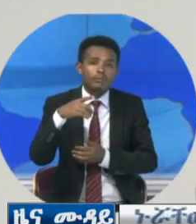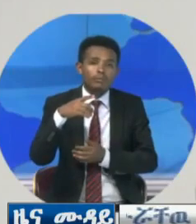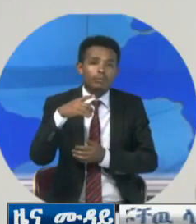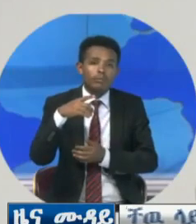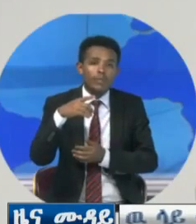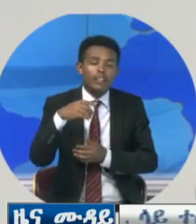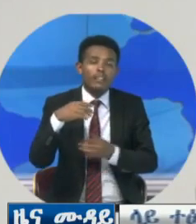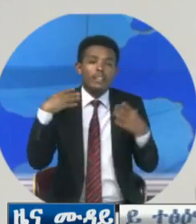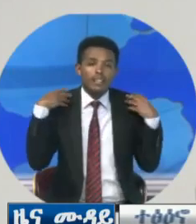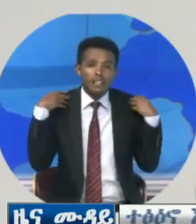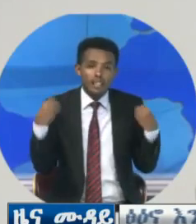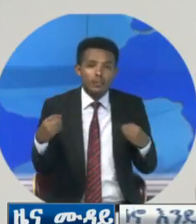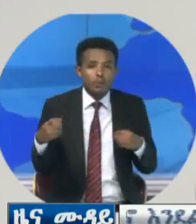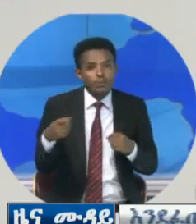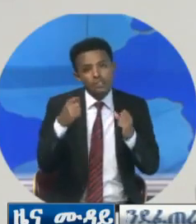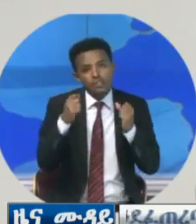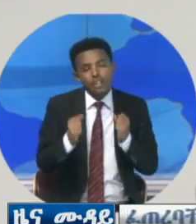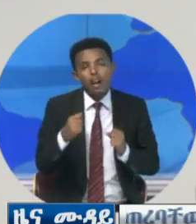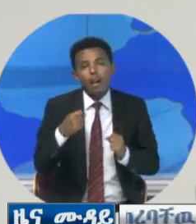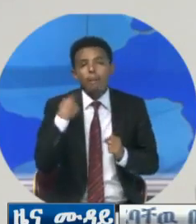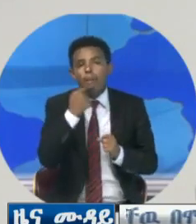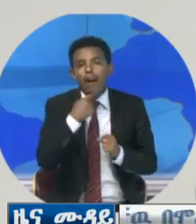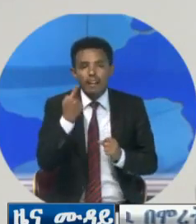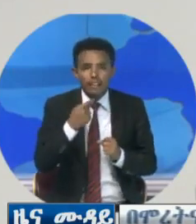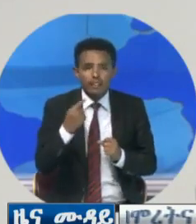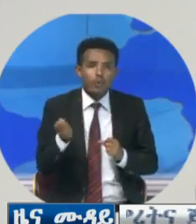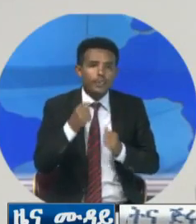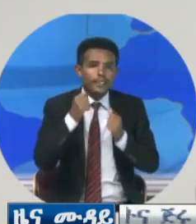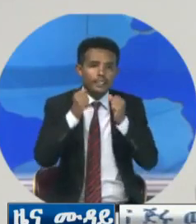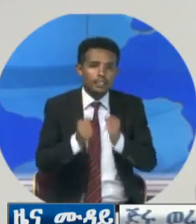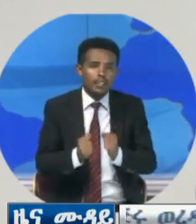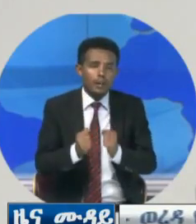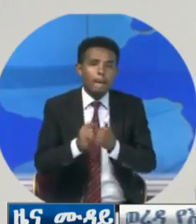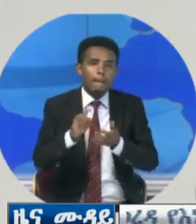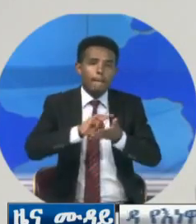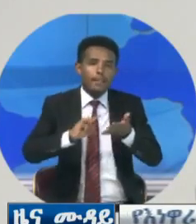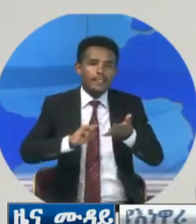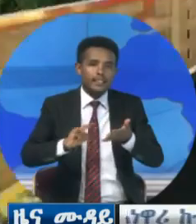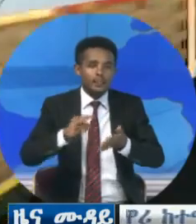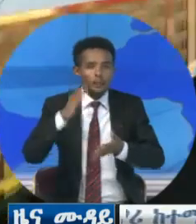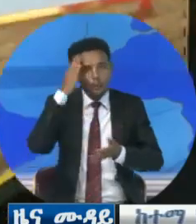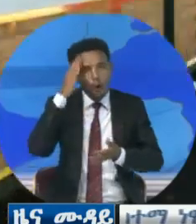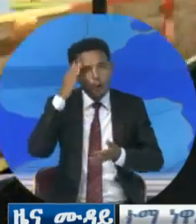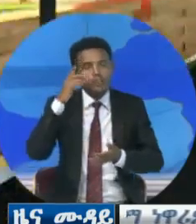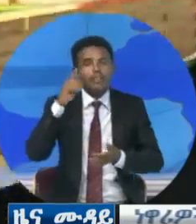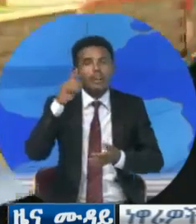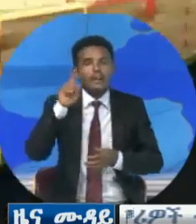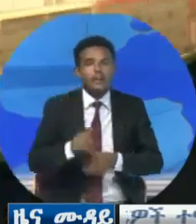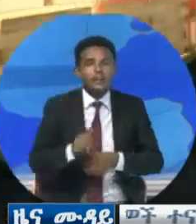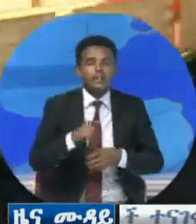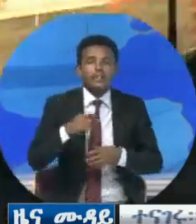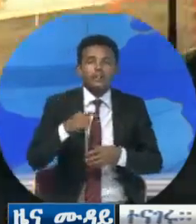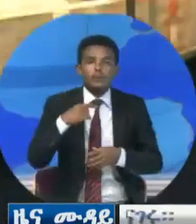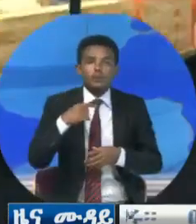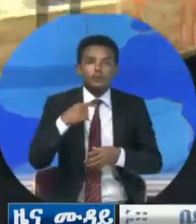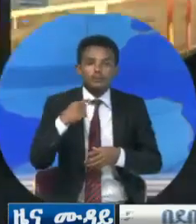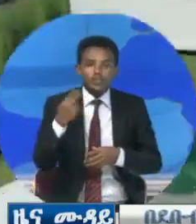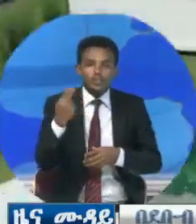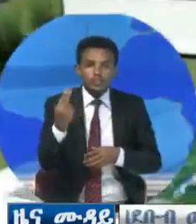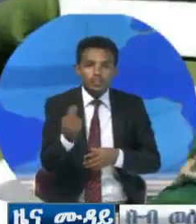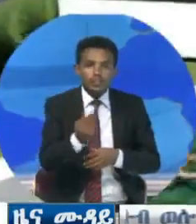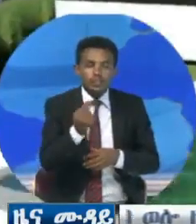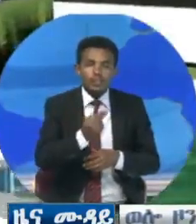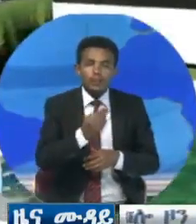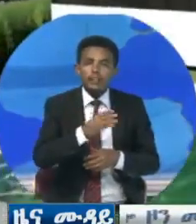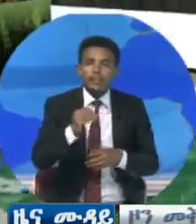ለተከራዮቹ ደህንነት ሊሆን ይችላል፣ ማንነት ሊሆን ይችላል በዝርዝር ማወቅ አለበት። ማን ነው ያከራየውት? አከራዩም ጥቅምና